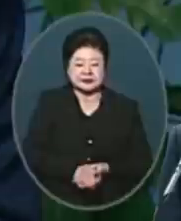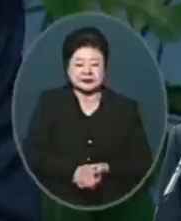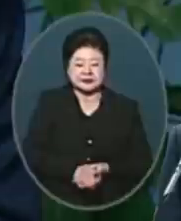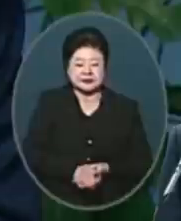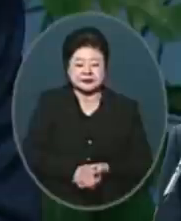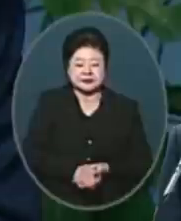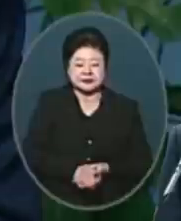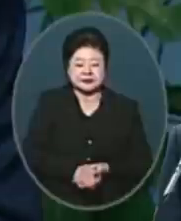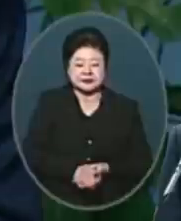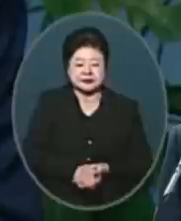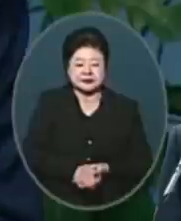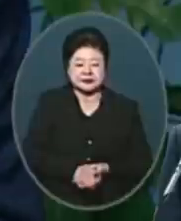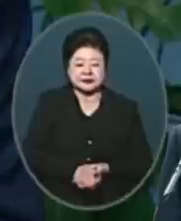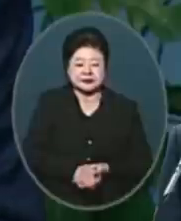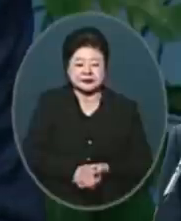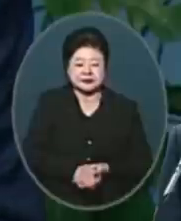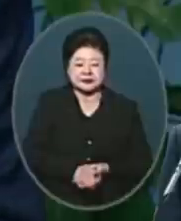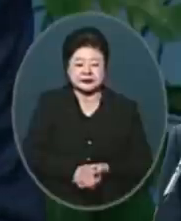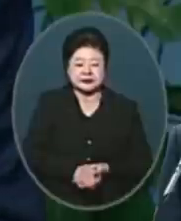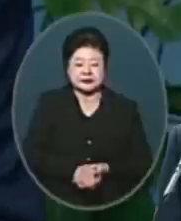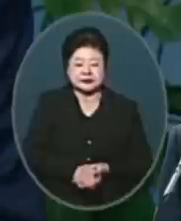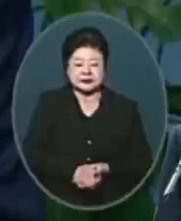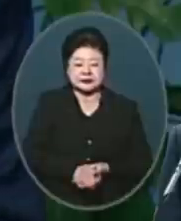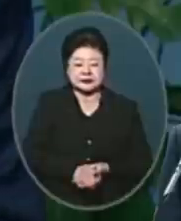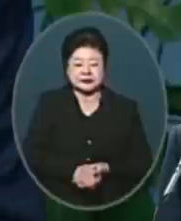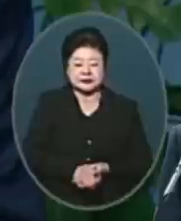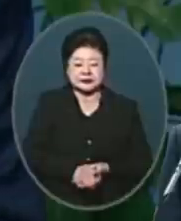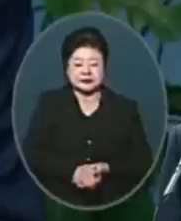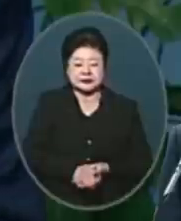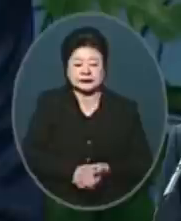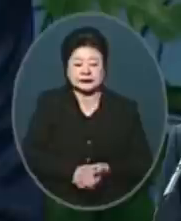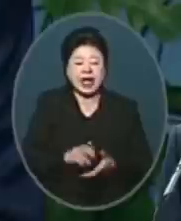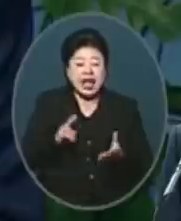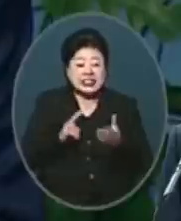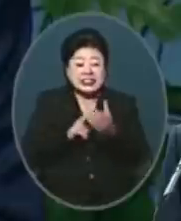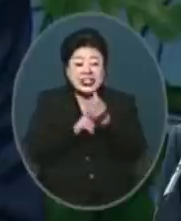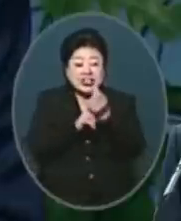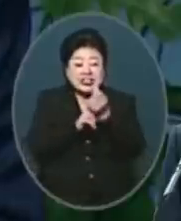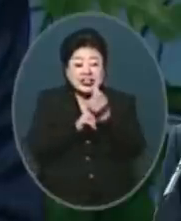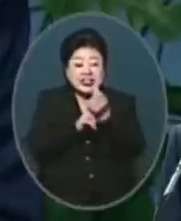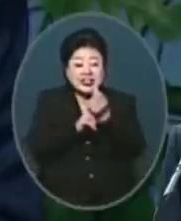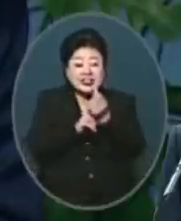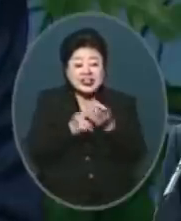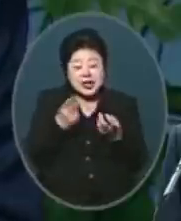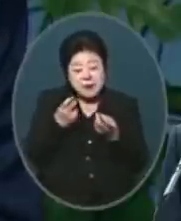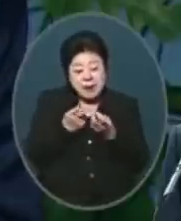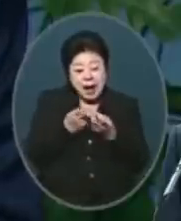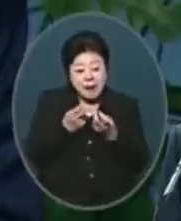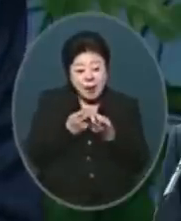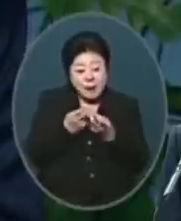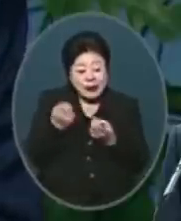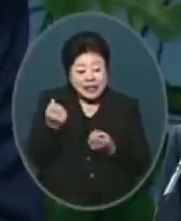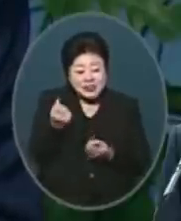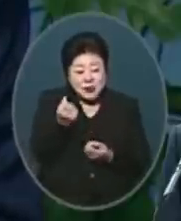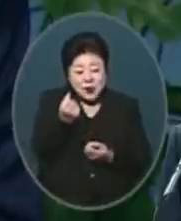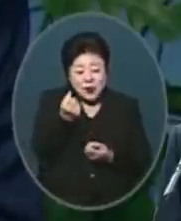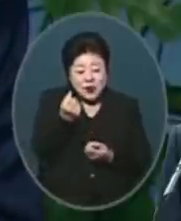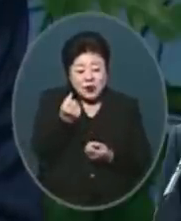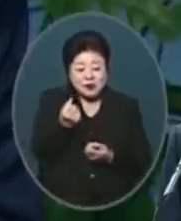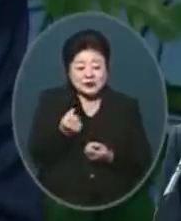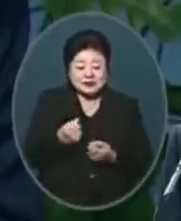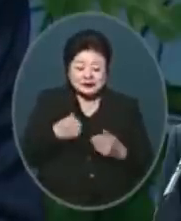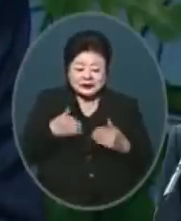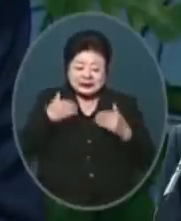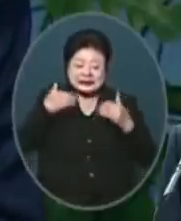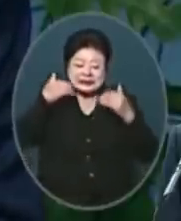내보내고 그건 참 기적적인 방법으로 그렇게